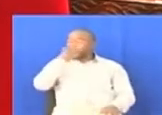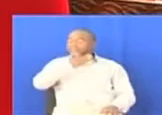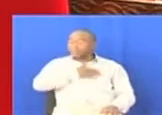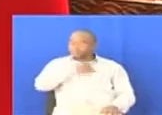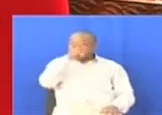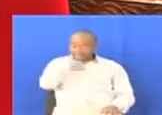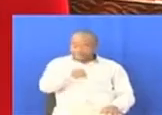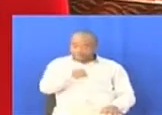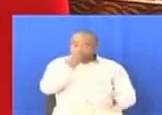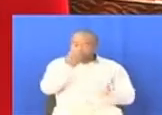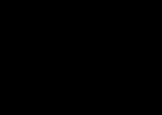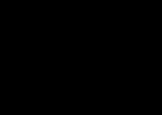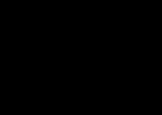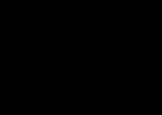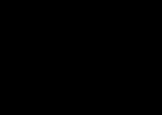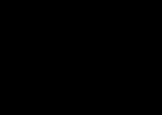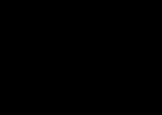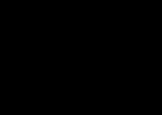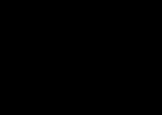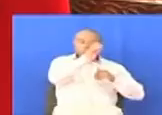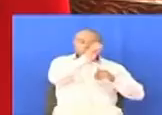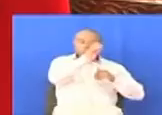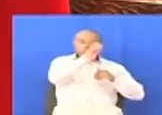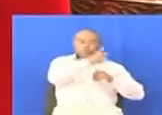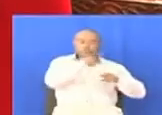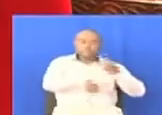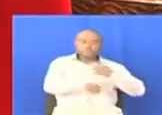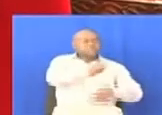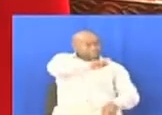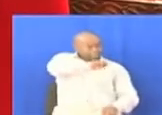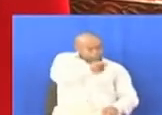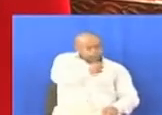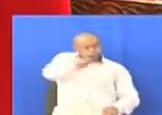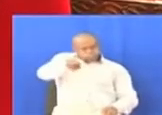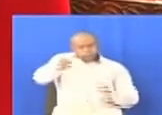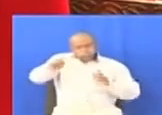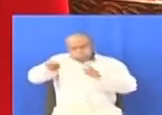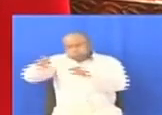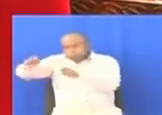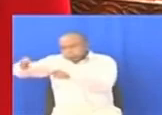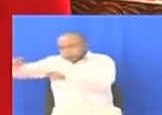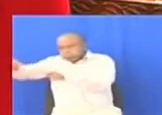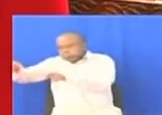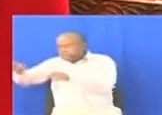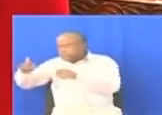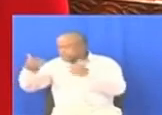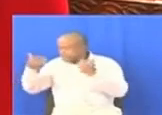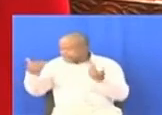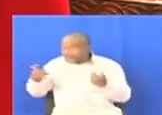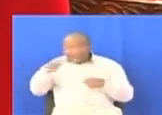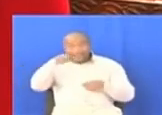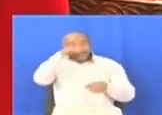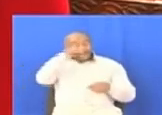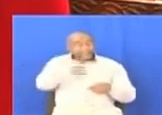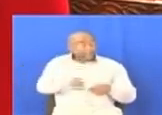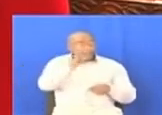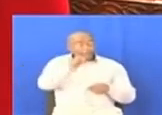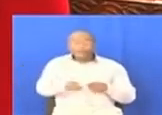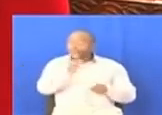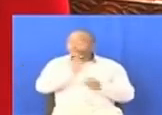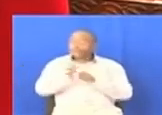ingekuwa tumefunga kufanya lockdown, leo tungekuwa tunazungumza maafa makubwa ya watu wangepoteza maisha kwa